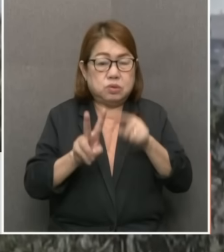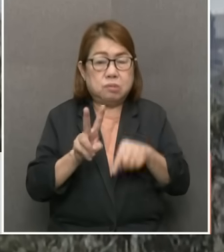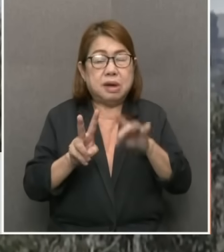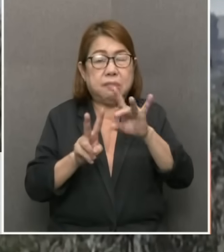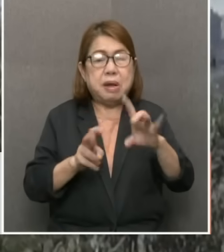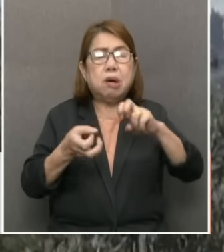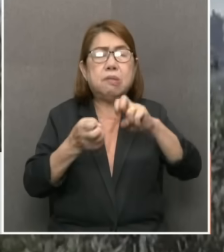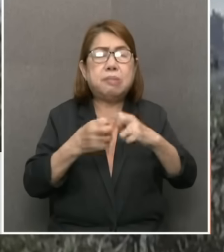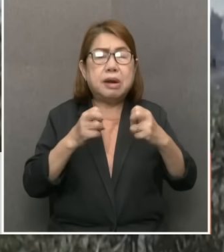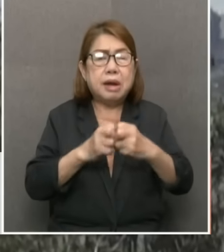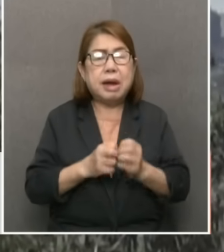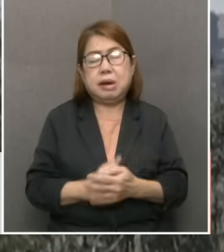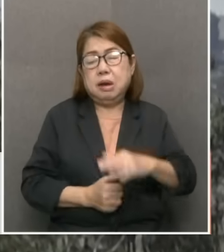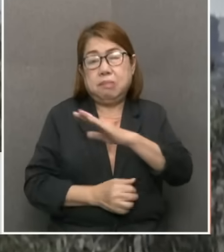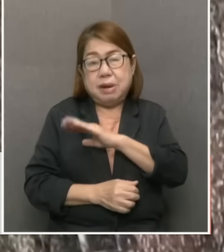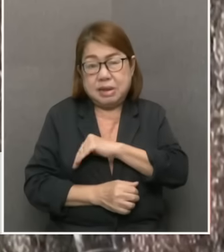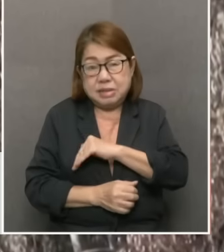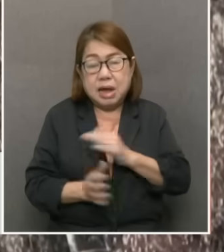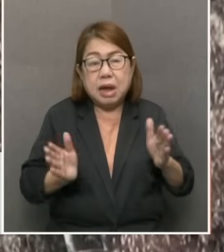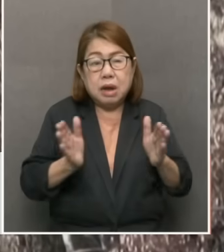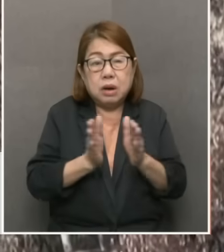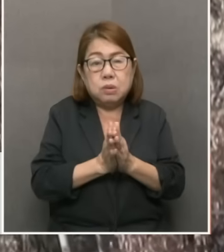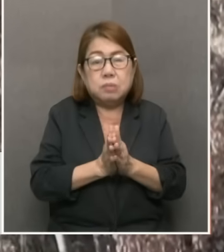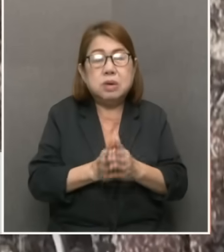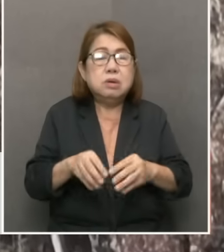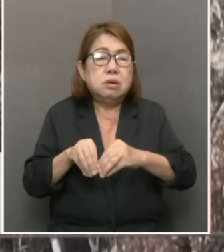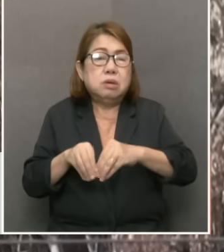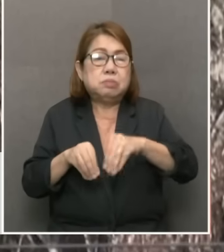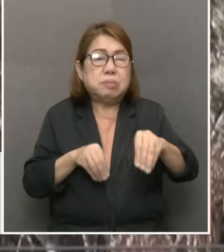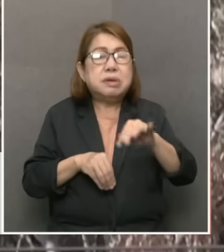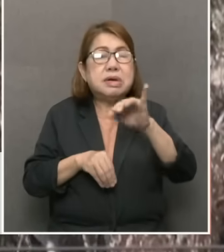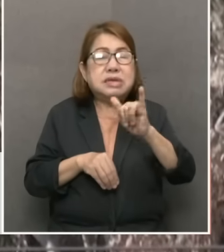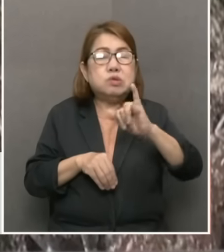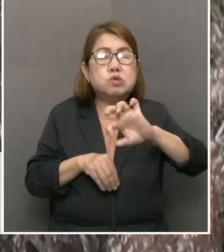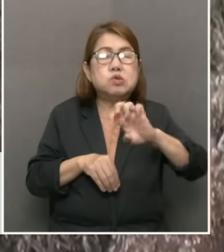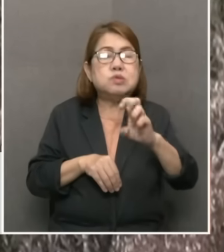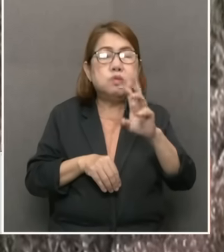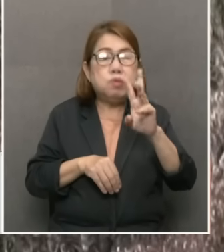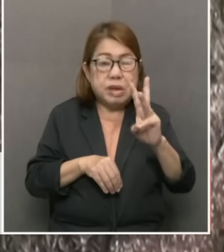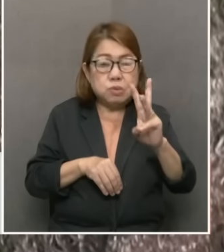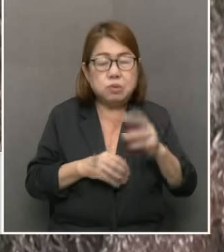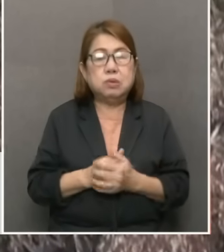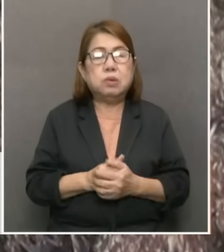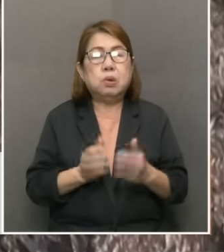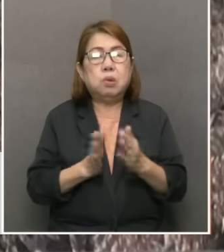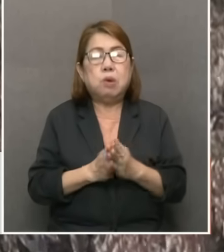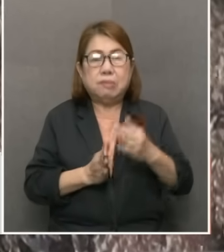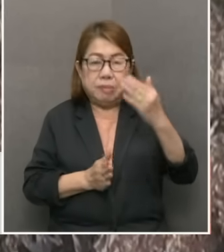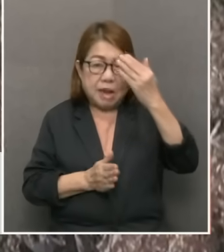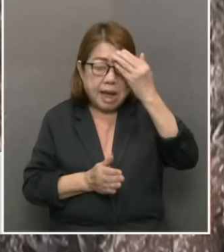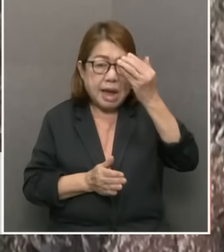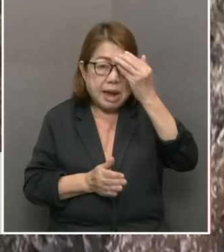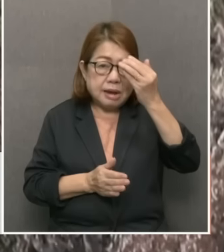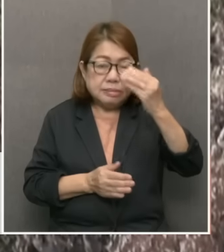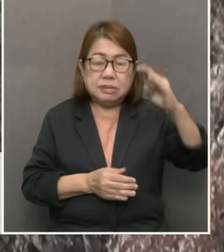ขัดแย้งระหว่างชาวปาเลสไตน์กับผู้ตั้งถิ่นฐานชาวยิวและกองกำลังอิสราเอลในเวสต์แบงค์ค่ะส่วนย